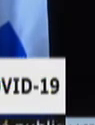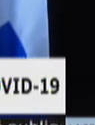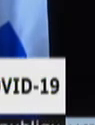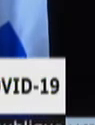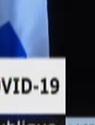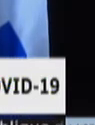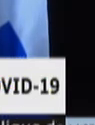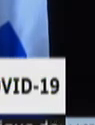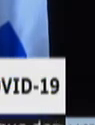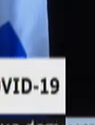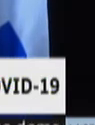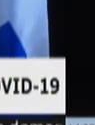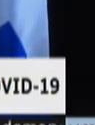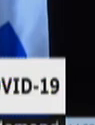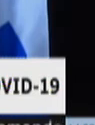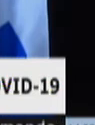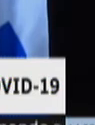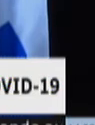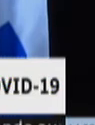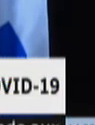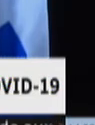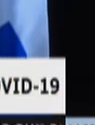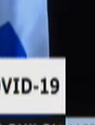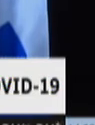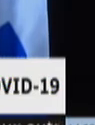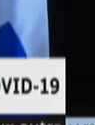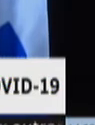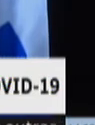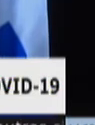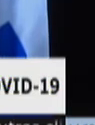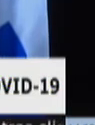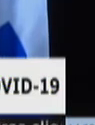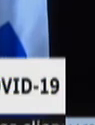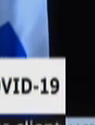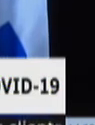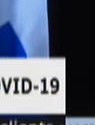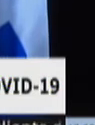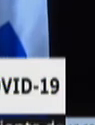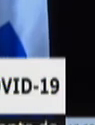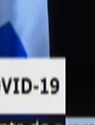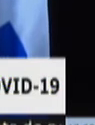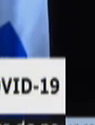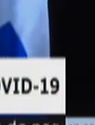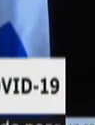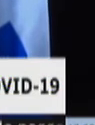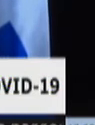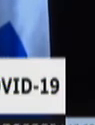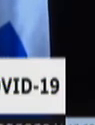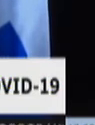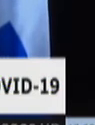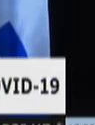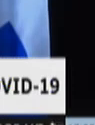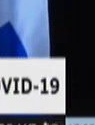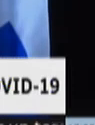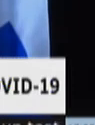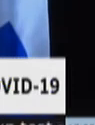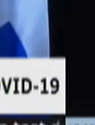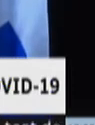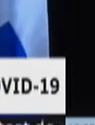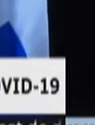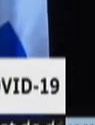ma sous-ministre de me faire des recommandations avant jeudi de cette semaine pour voir ce qui doit être